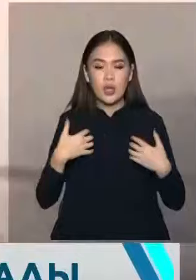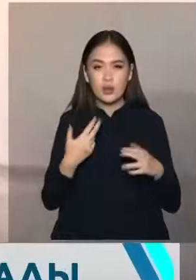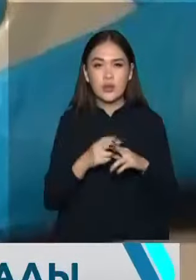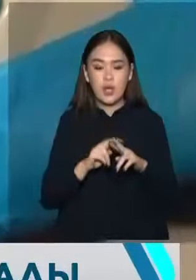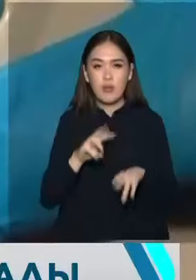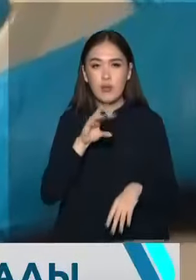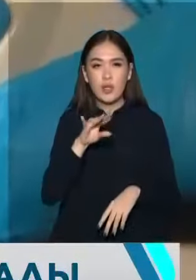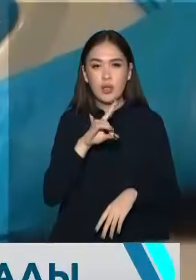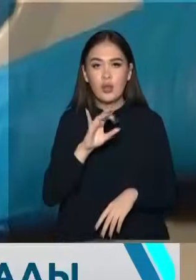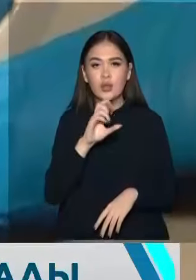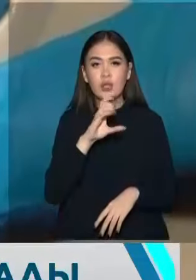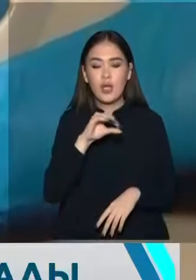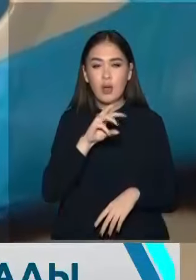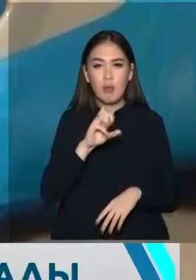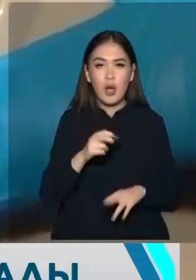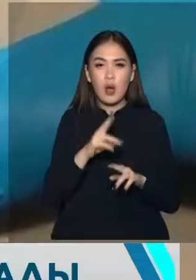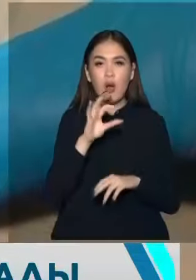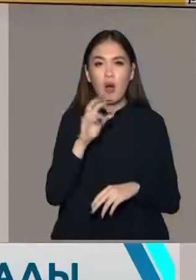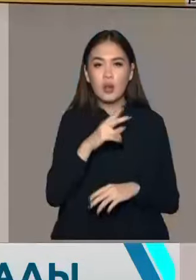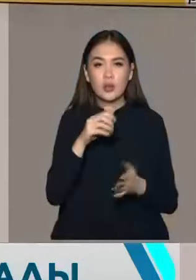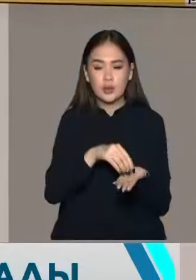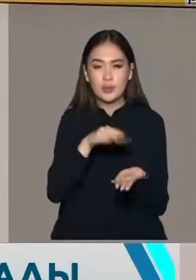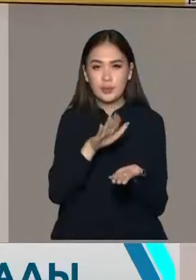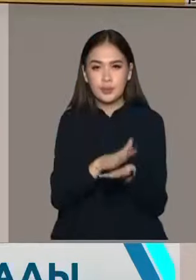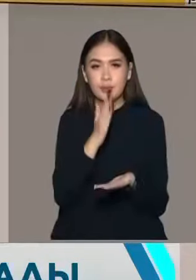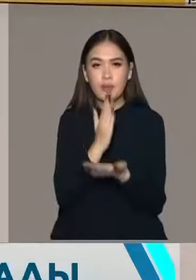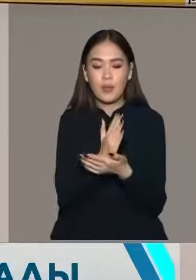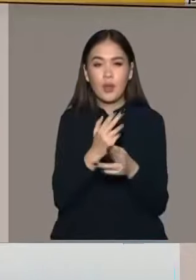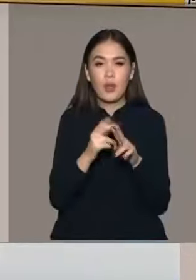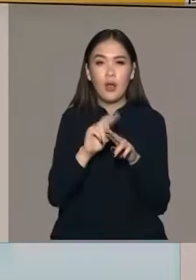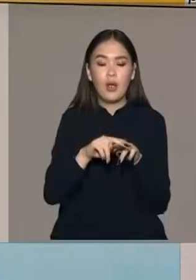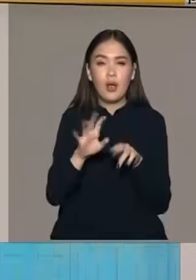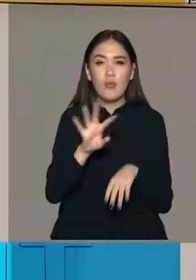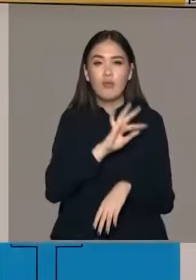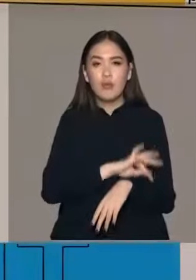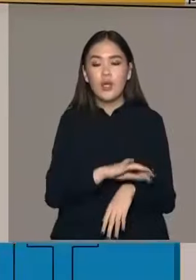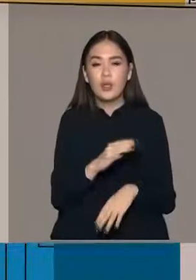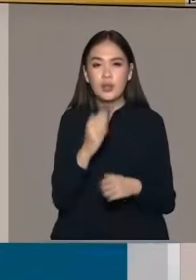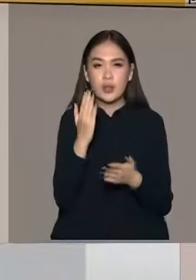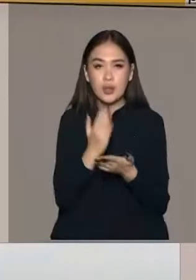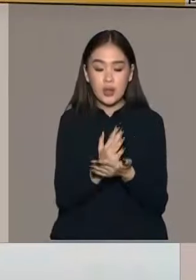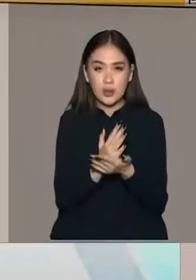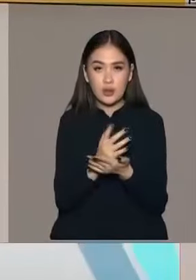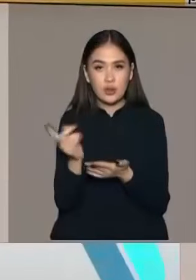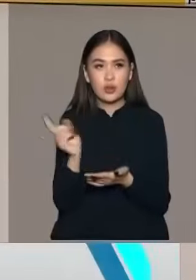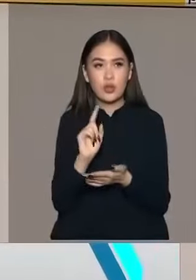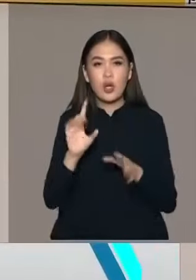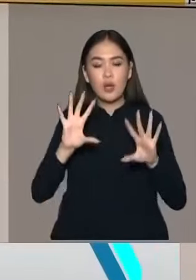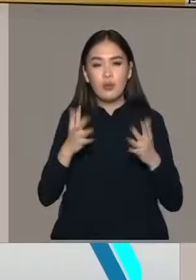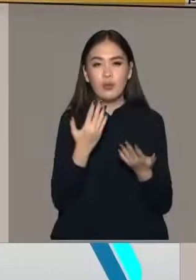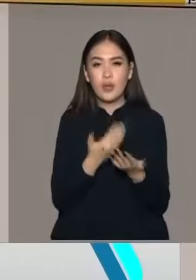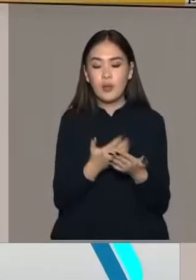салынған микросхема, онда арнайы код белгіленген. Оның бір пайдалы жақсы жері, мысалы,